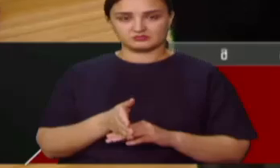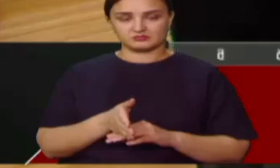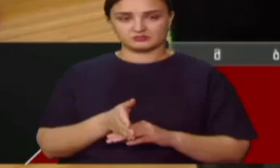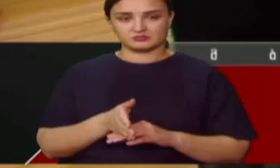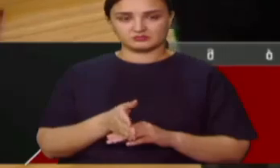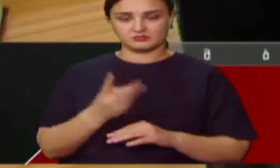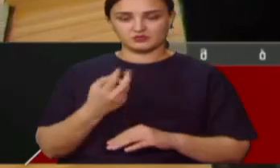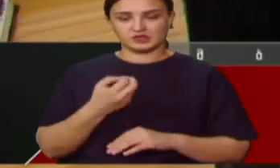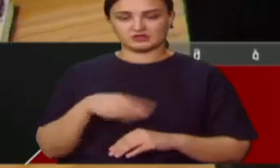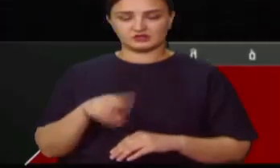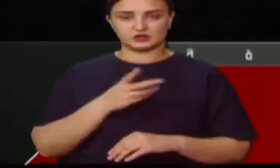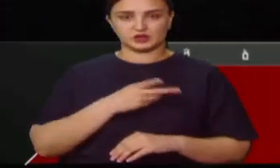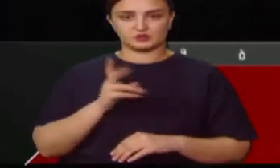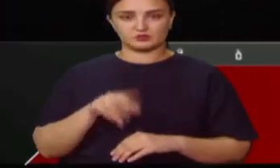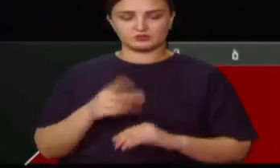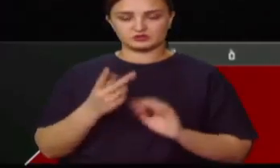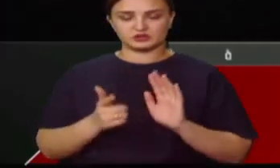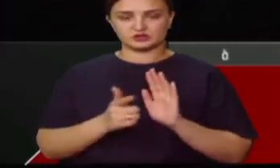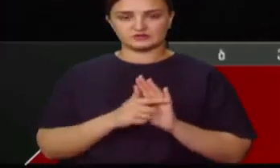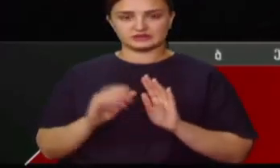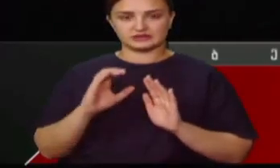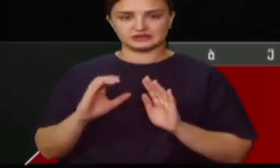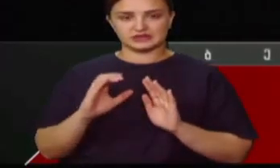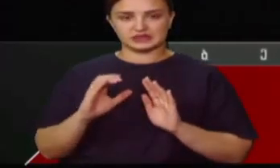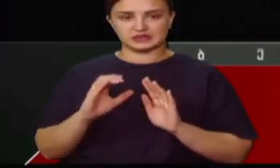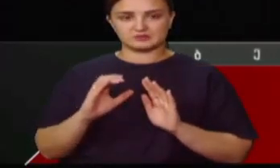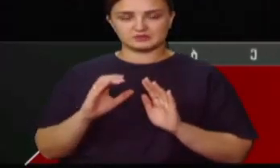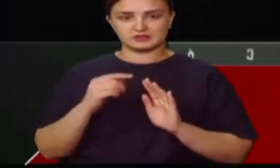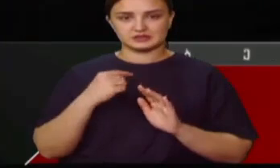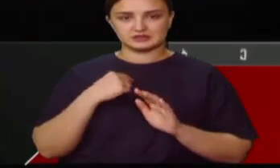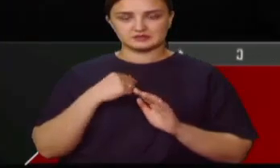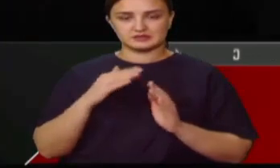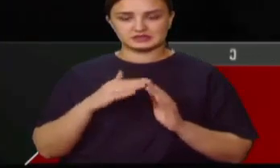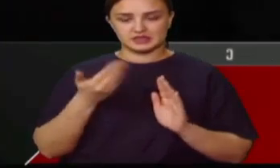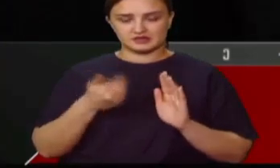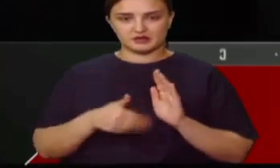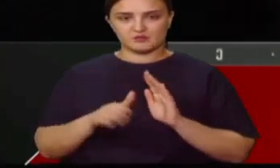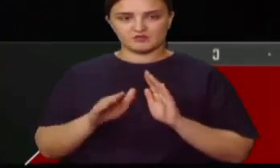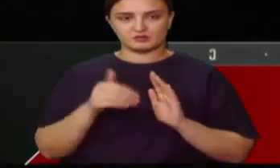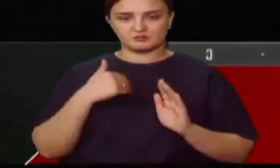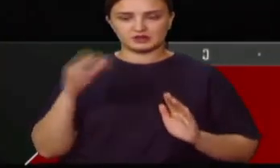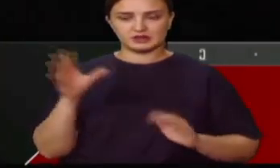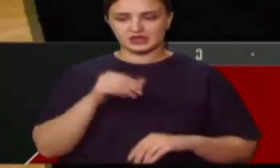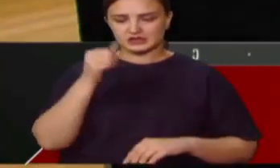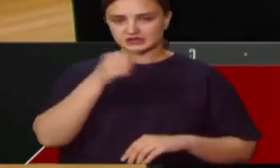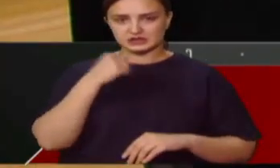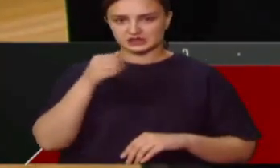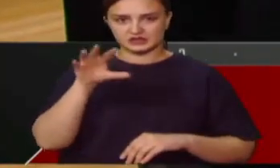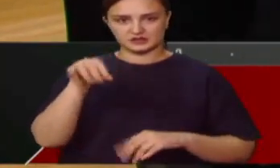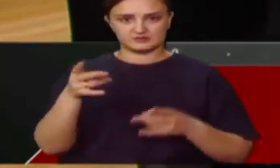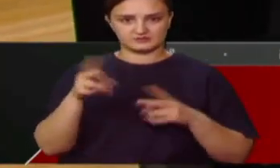2 ივლისში დაიღუპა. 27 სექტემბერს გადმოვედი სახლიდან. მანამდე მთელი წელიწადი იქ